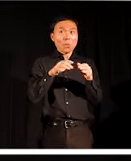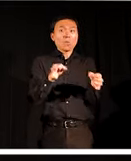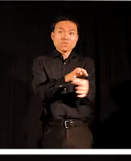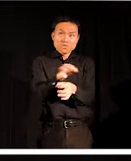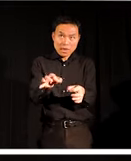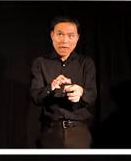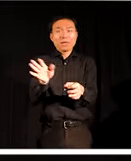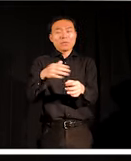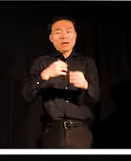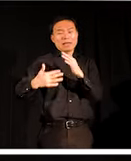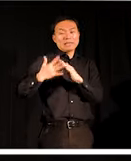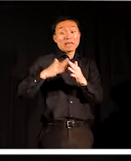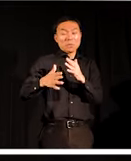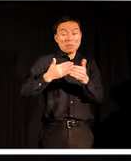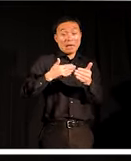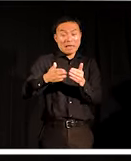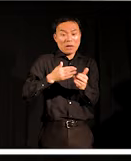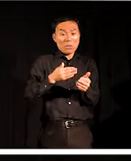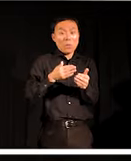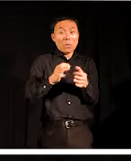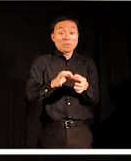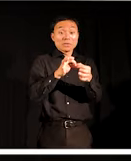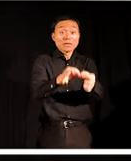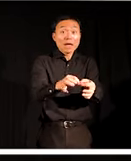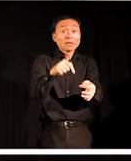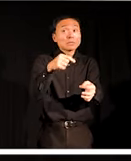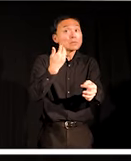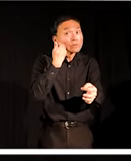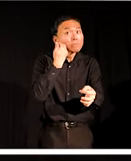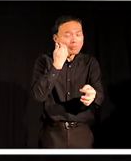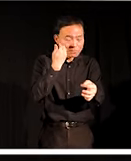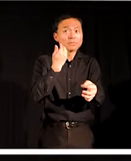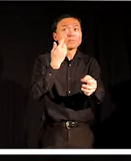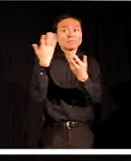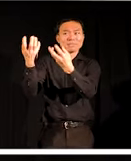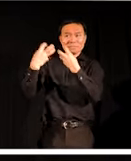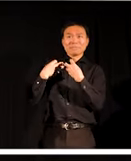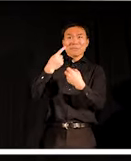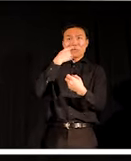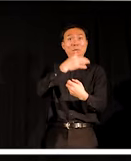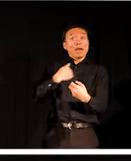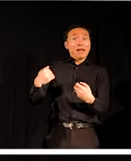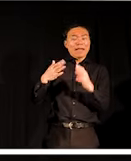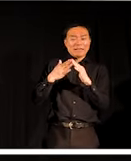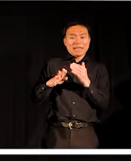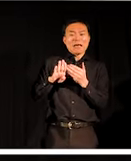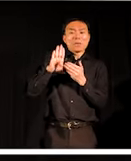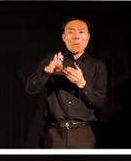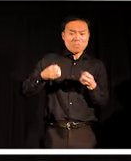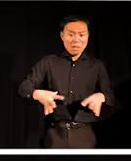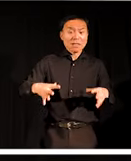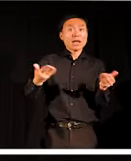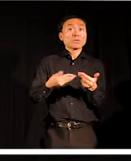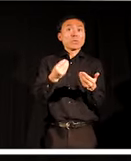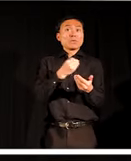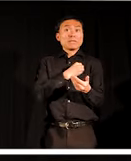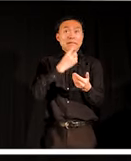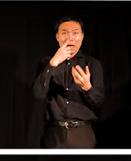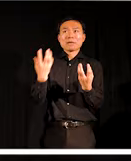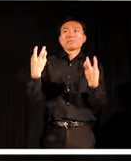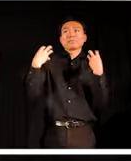体験を伝える活動は彼女たちからバトを受け取った私たち戦後世代の職員が